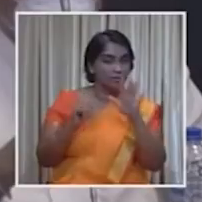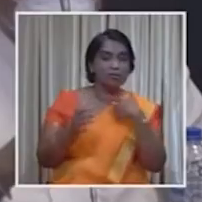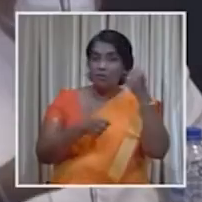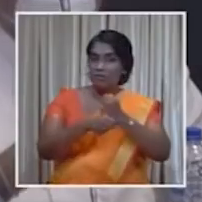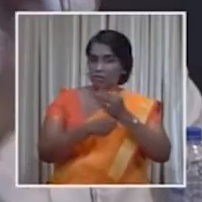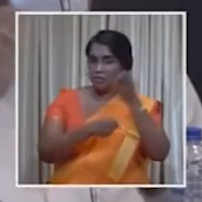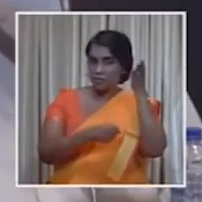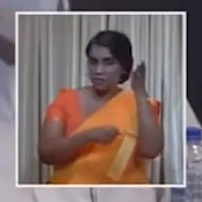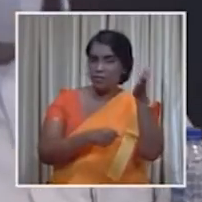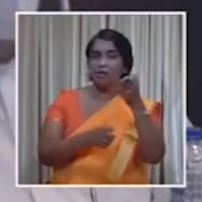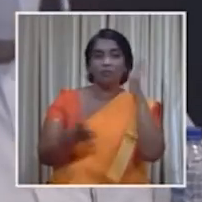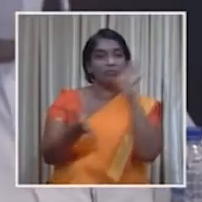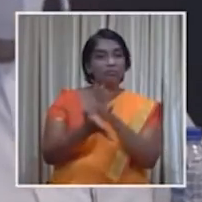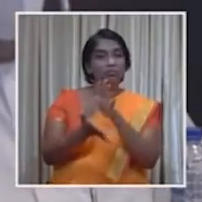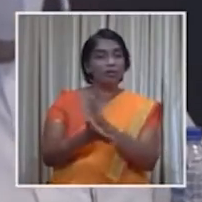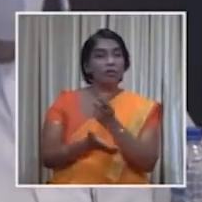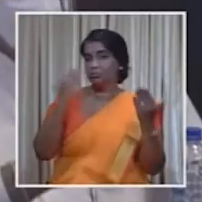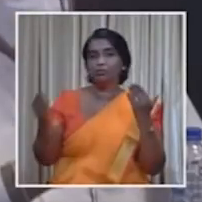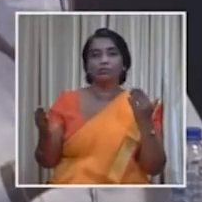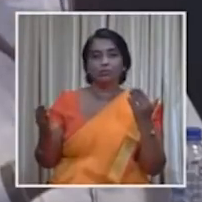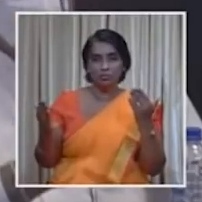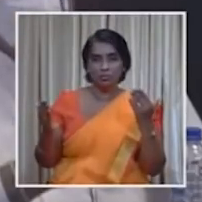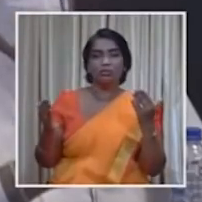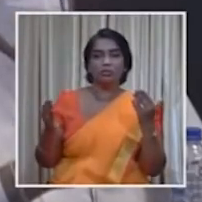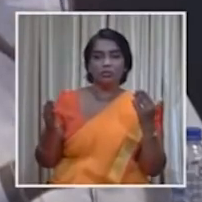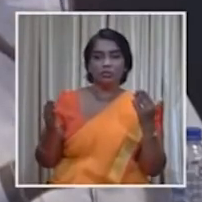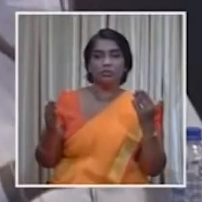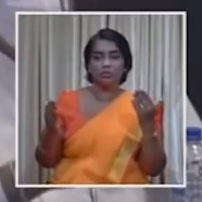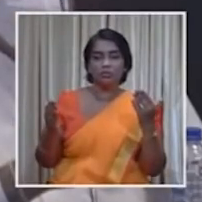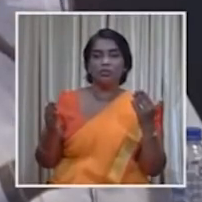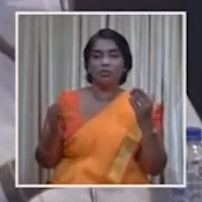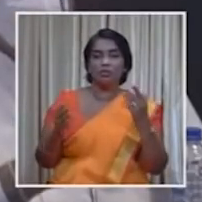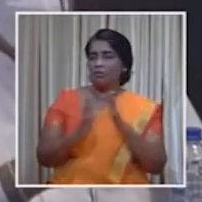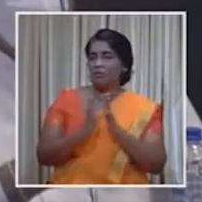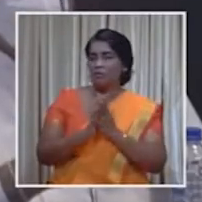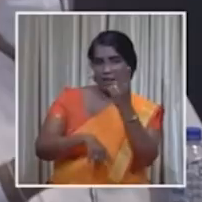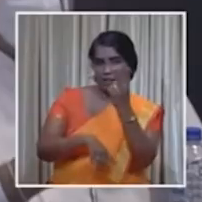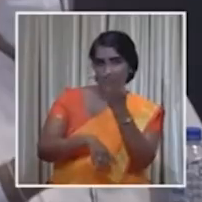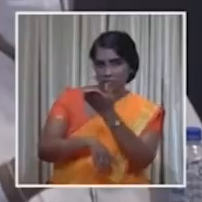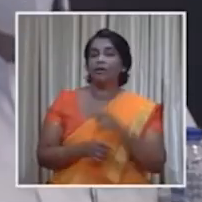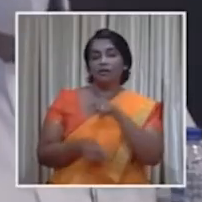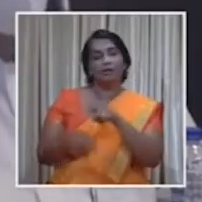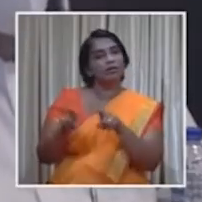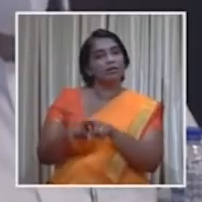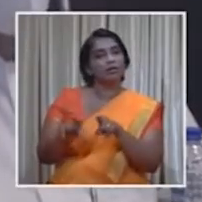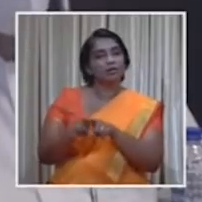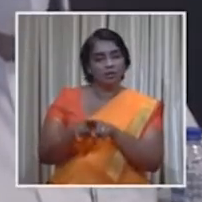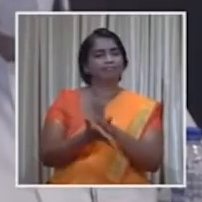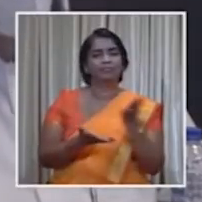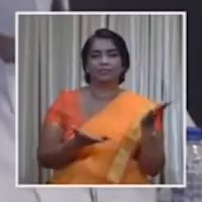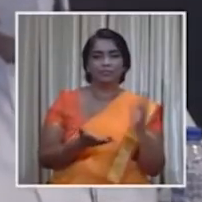තමුන්නාසරගේ ආණ්ඩුවෙන් මුද්‍රණය කරපු මුදල් ප්‍රමාණයයි බලනකොට ඔබට වටා විනාඩි වෙනසක් තියෙනවා කියලා. විනාඩි දෙකක් තියෙනවා. මේක තමයි මේ ආණ්ඩුවේ